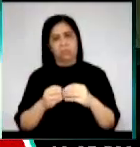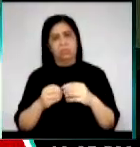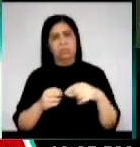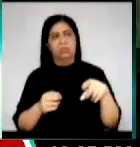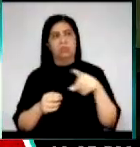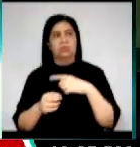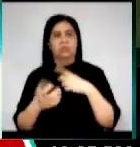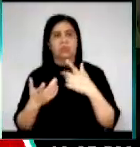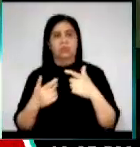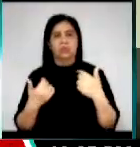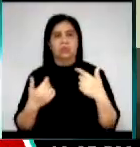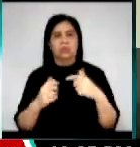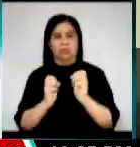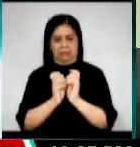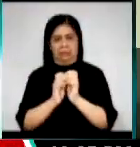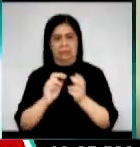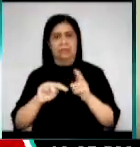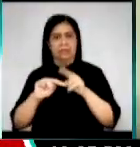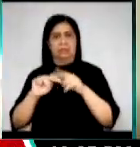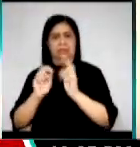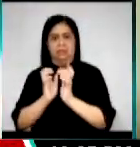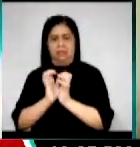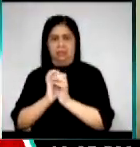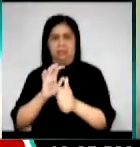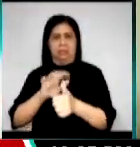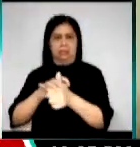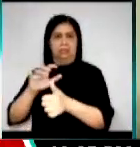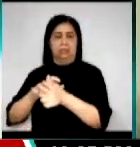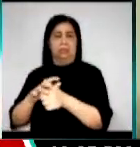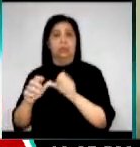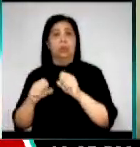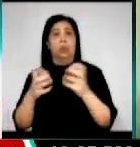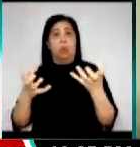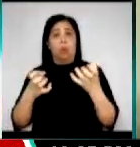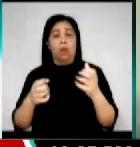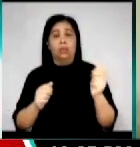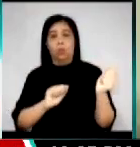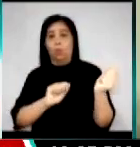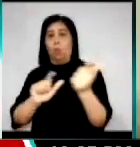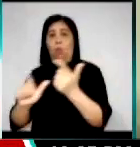mag-form ng variants. No? So gusto natin mabakunahan ng lahat para